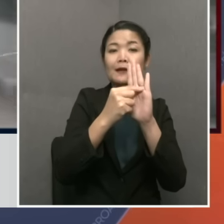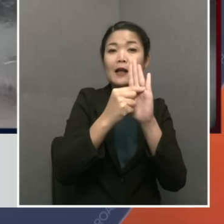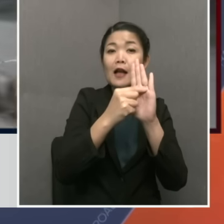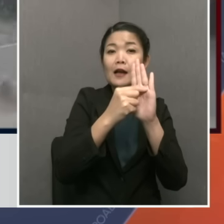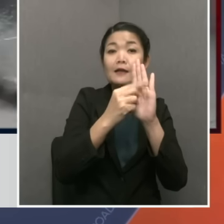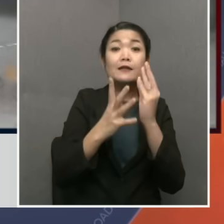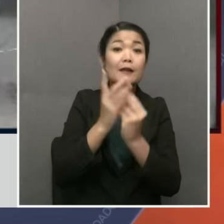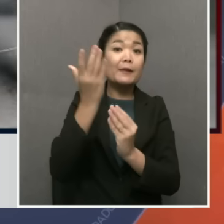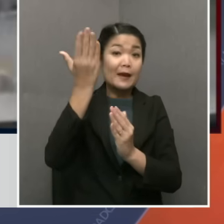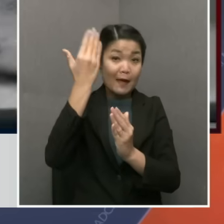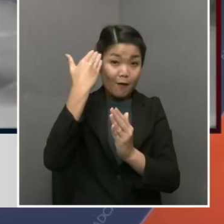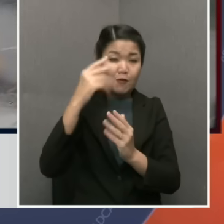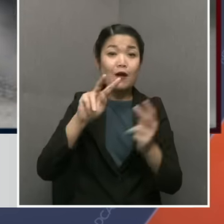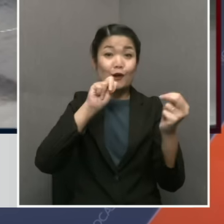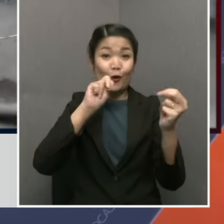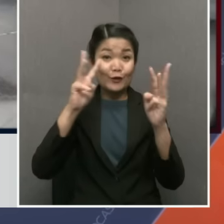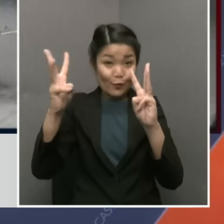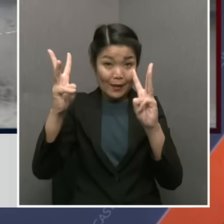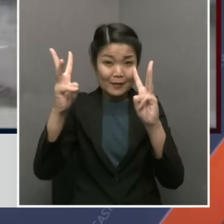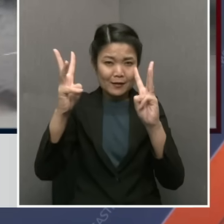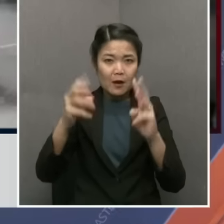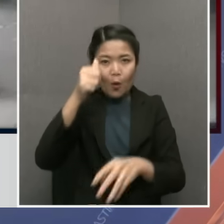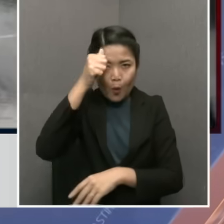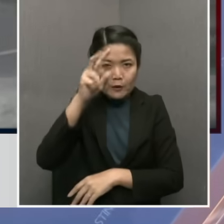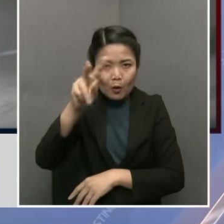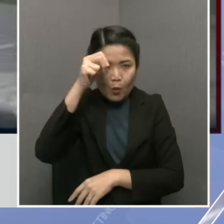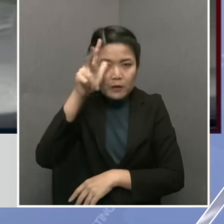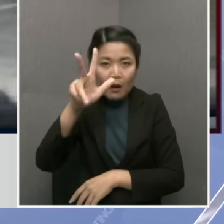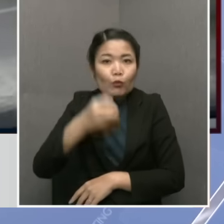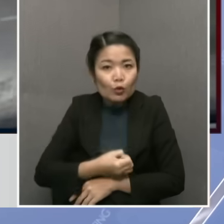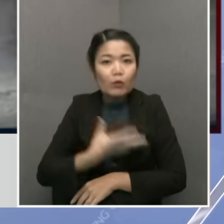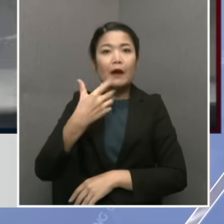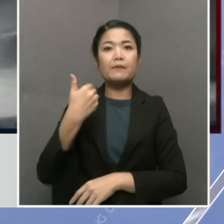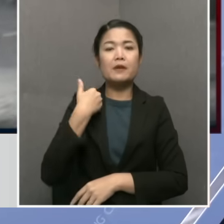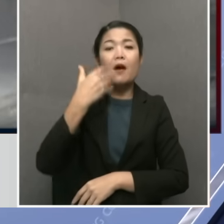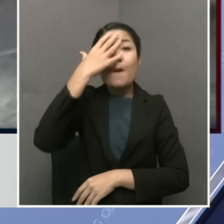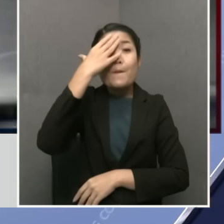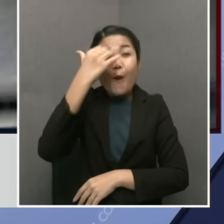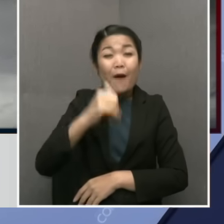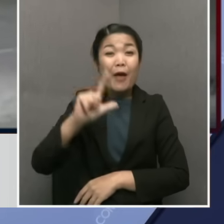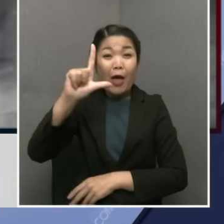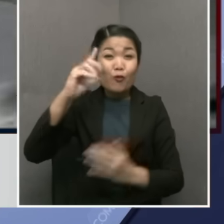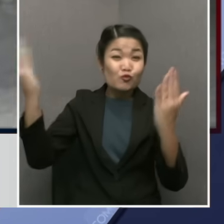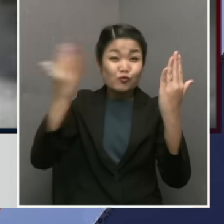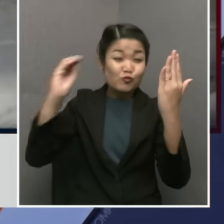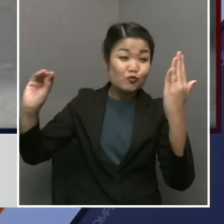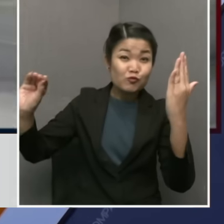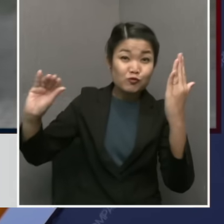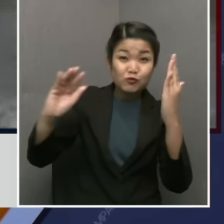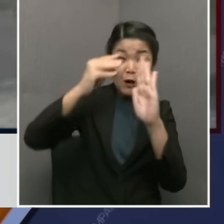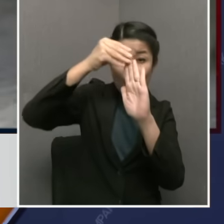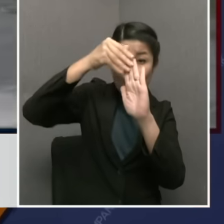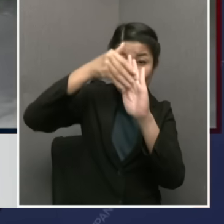สัปดาห์ที่แล้วอยู่ที่นครสวรรค์นะครับแต่2-3วันนี่พวกเราก็ตกใจเลยนะครับเพเพราะว่าหย่อมคววามโกรธอากาศต่ำนี่ต่ำลงมาอยู่ที่